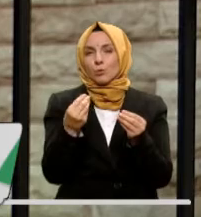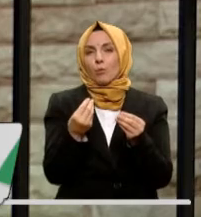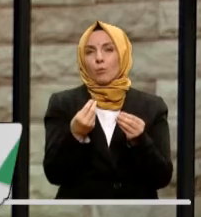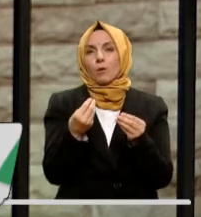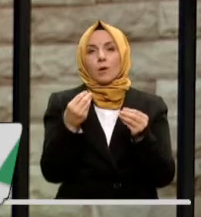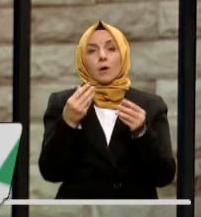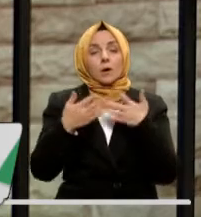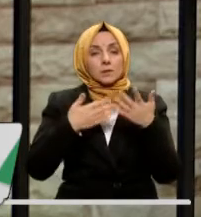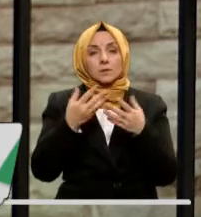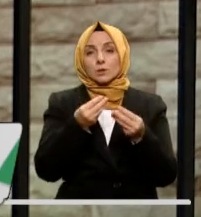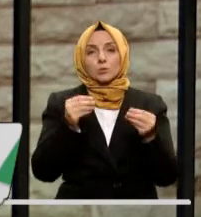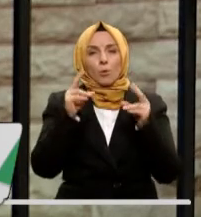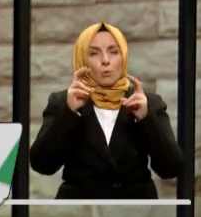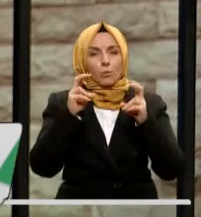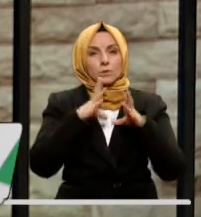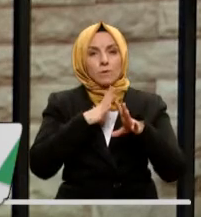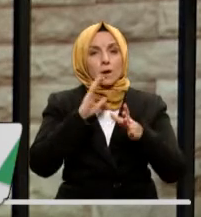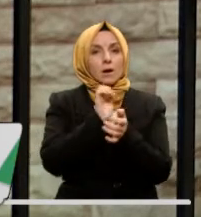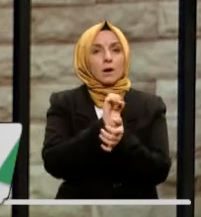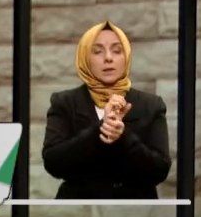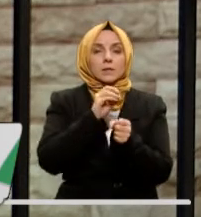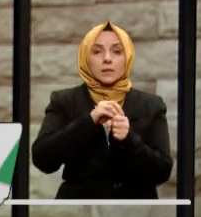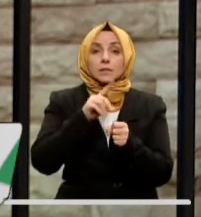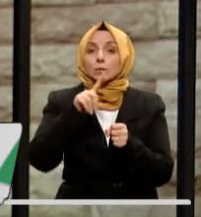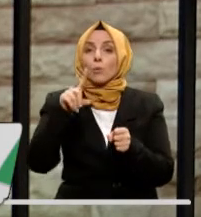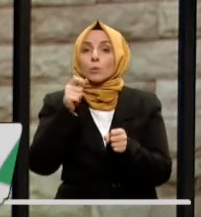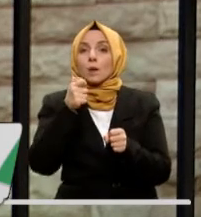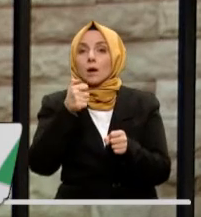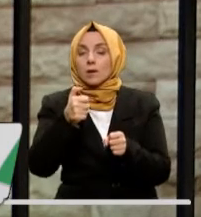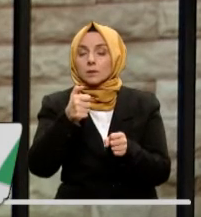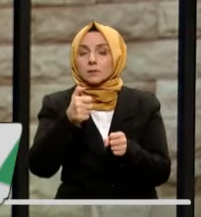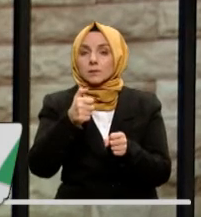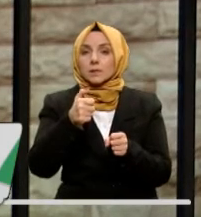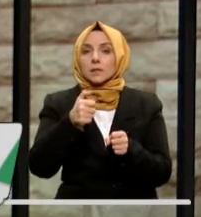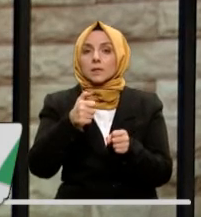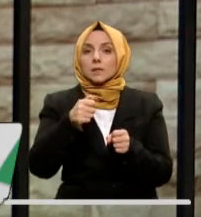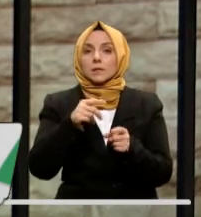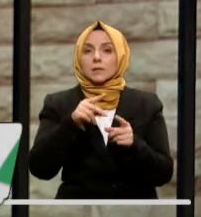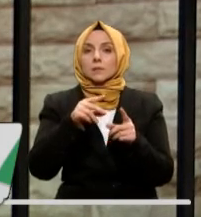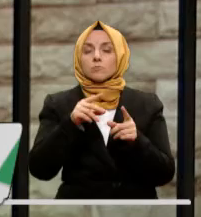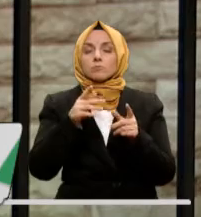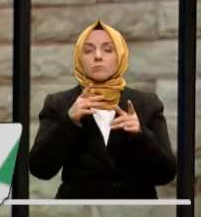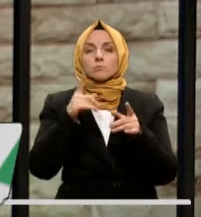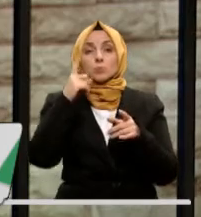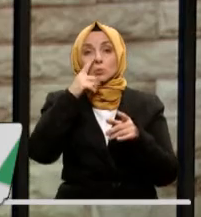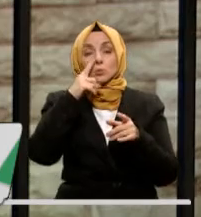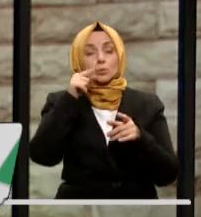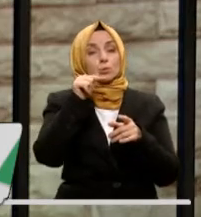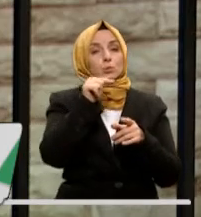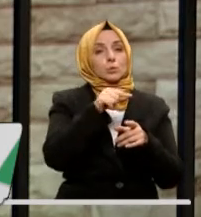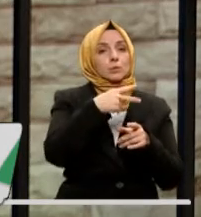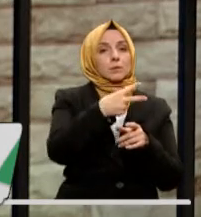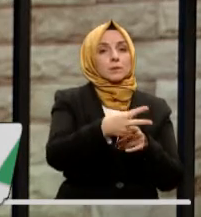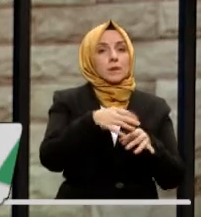sadece aileye yönelik benim şu anda hatırladım 16 tane bizim döner sermaye İşletme Müdürlüğü tarafından basılan eserimiz var sadece